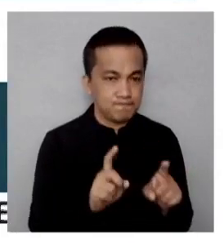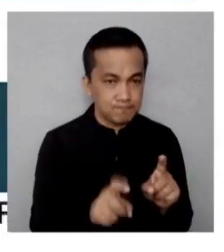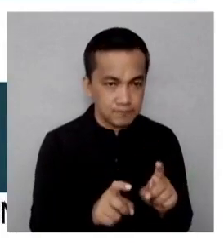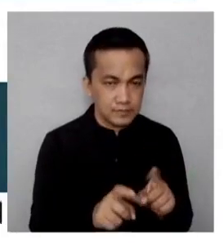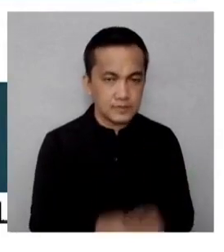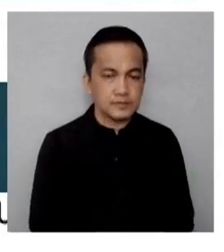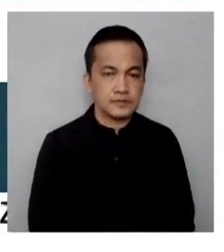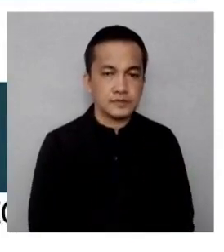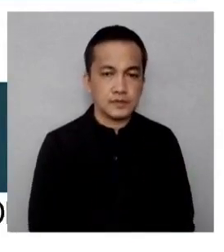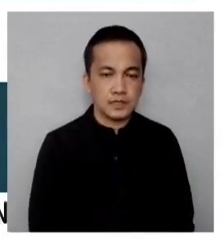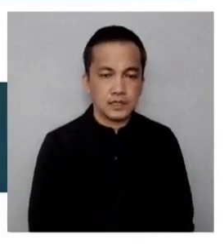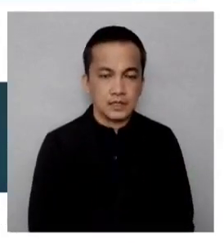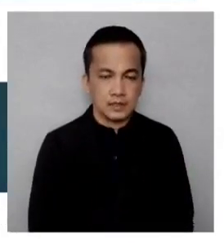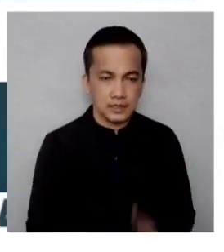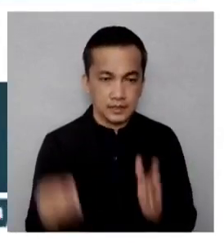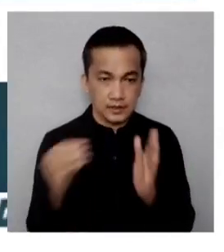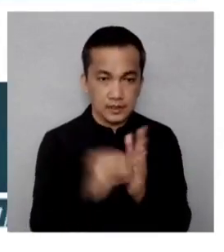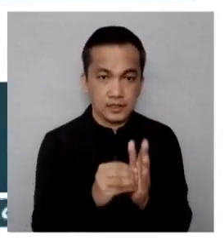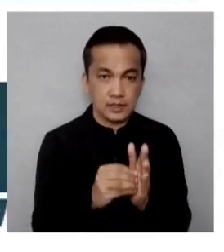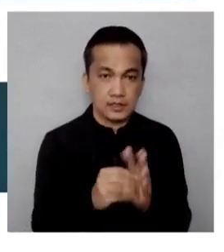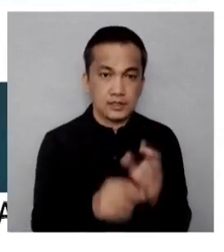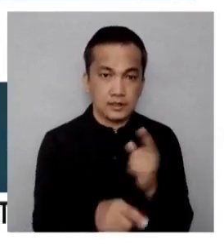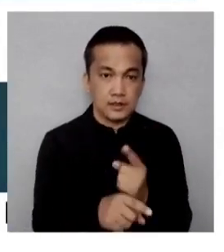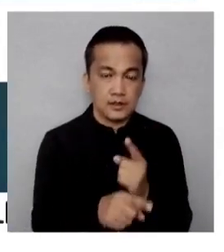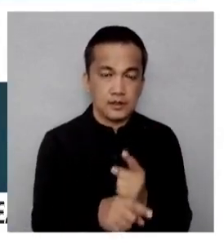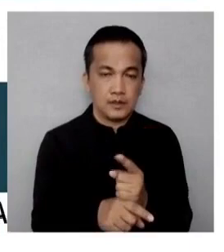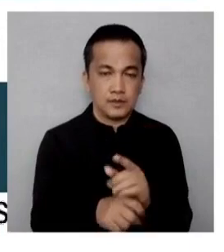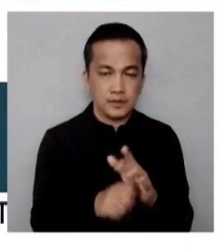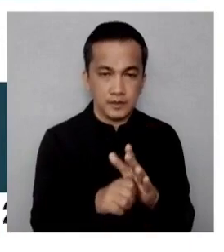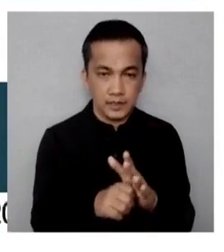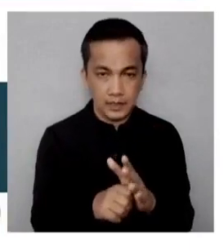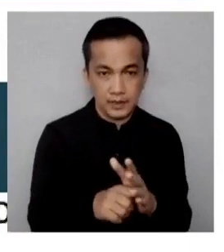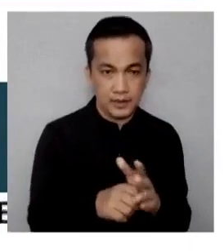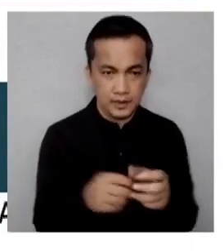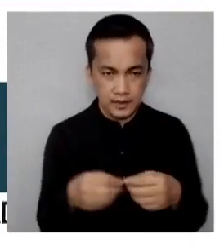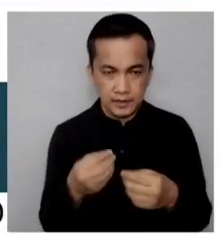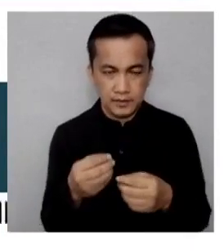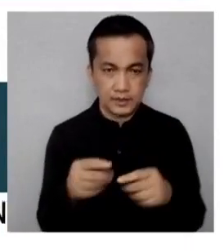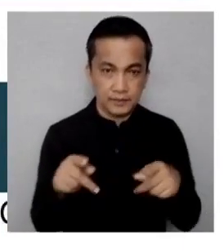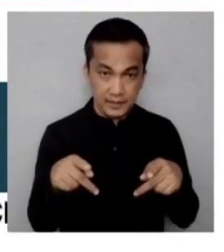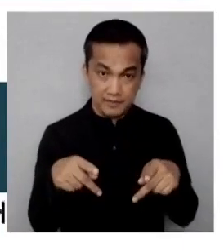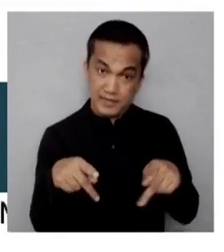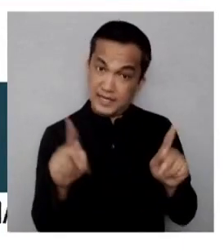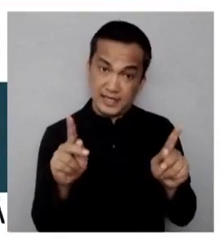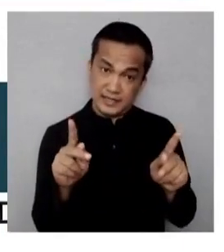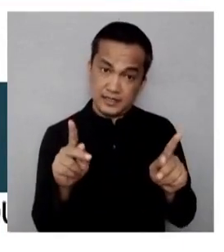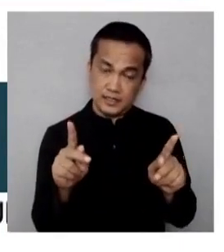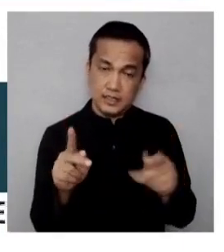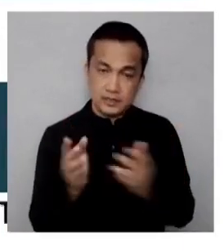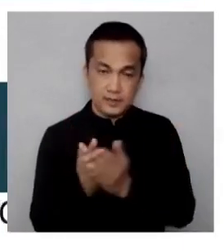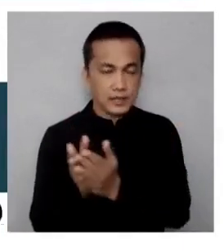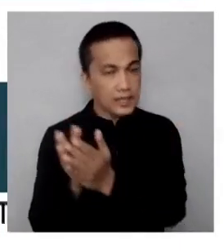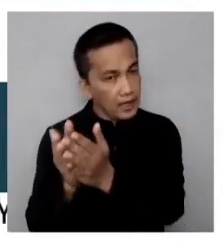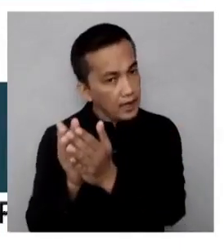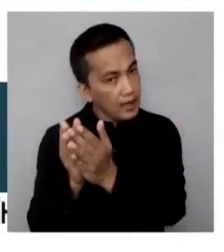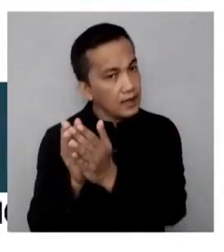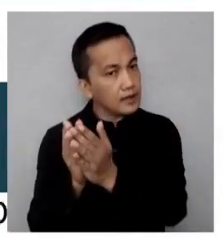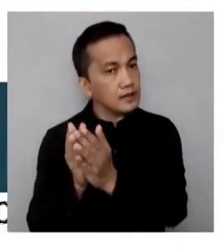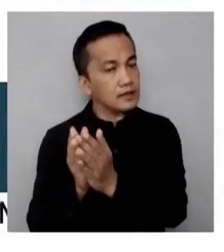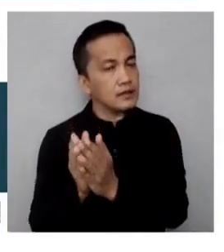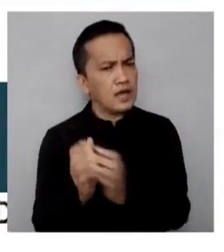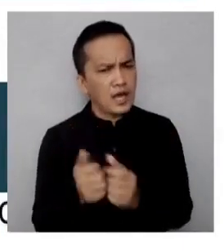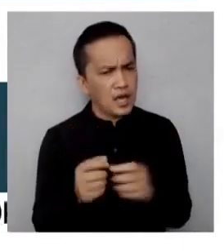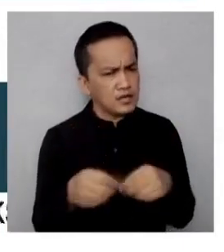nakalagay din dito kasi, di ba, halimbawa yung pag-i-issue ng mga permit sa paglalayag. So paano ba